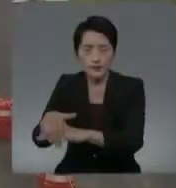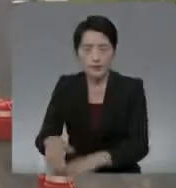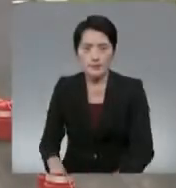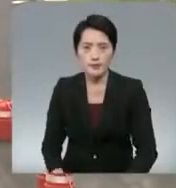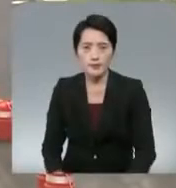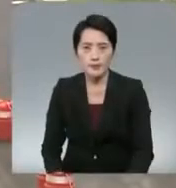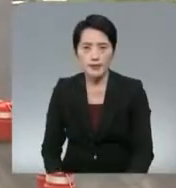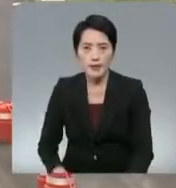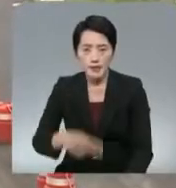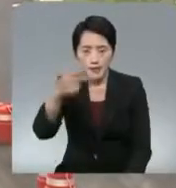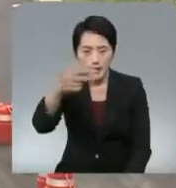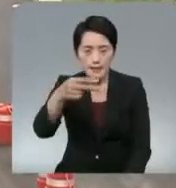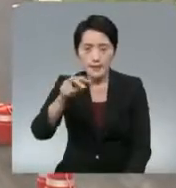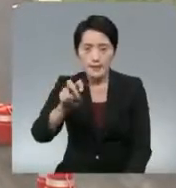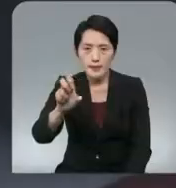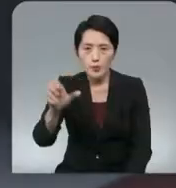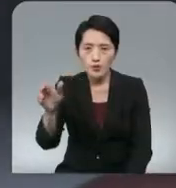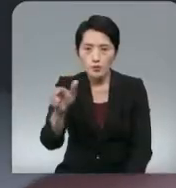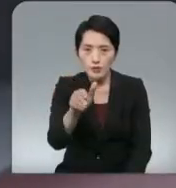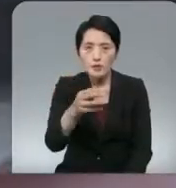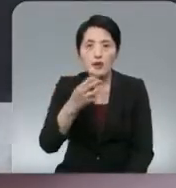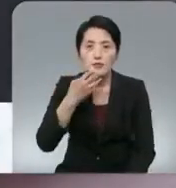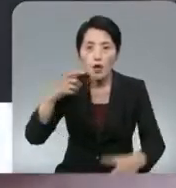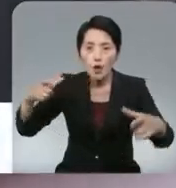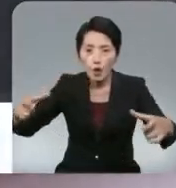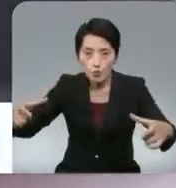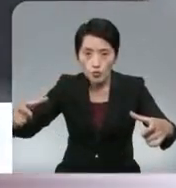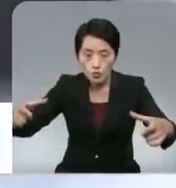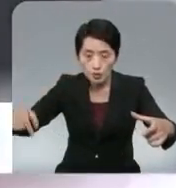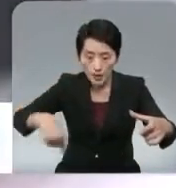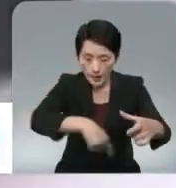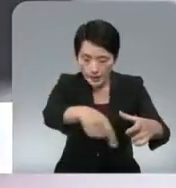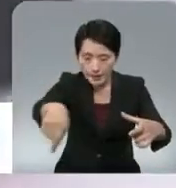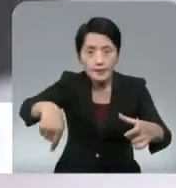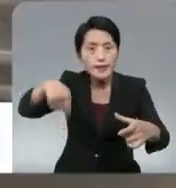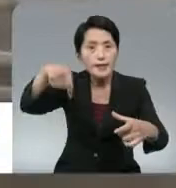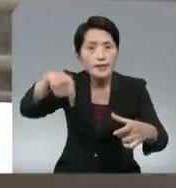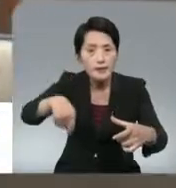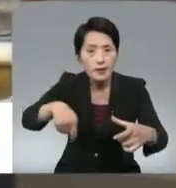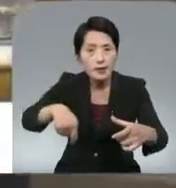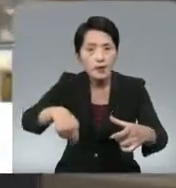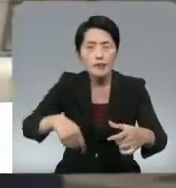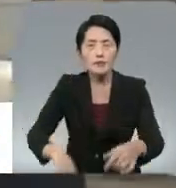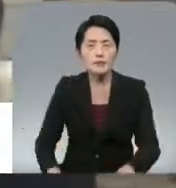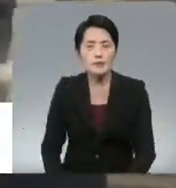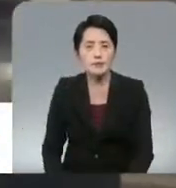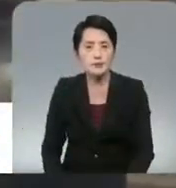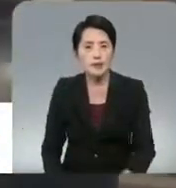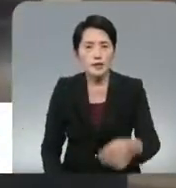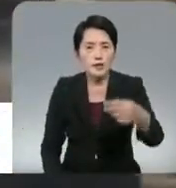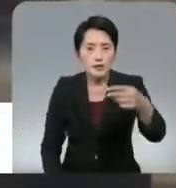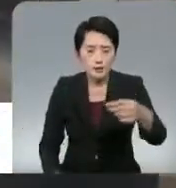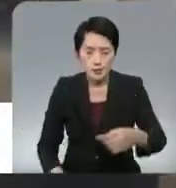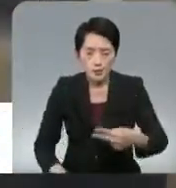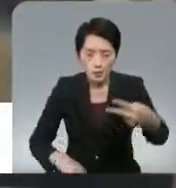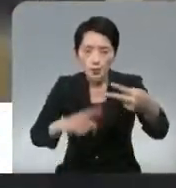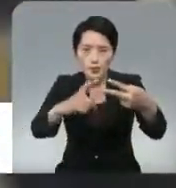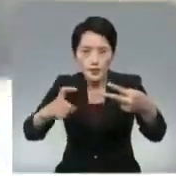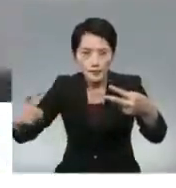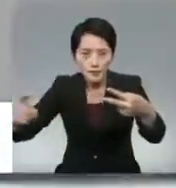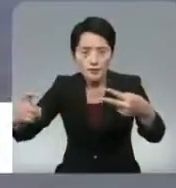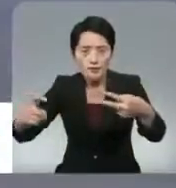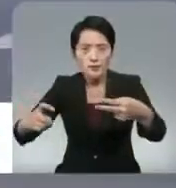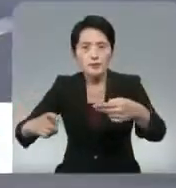chính quyền thành phố tôi ngày 28 tháng 9 đã công bố đối sách tổng hợp nhằm cải thiện chất lượng không khí mang tên vì một số